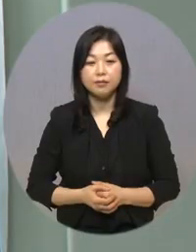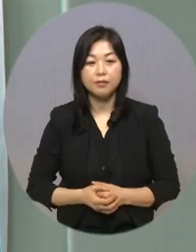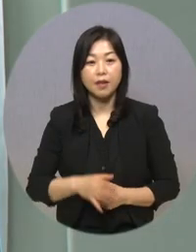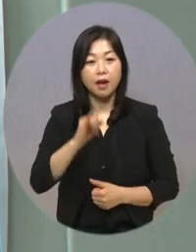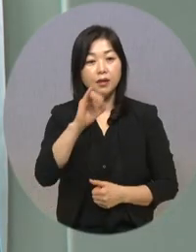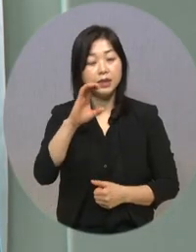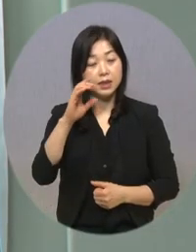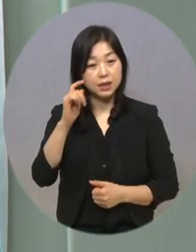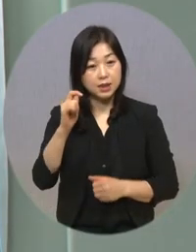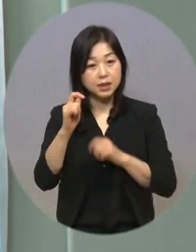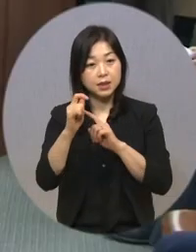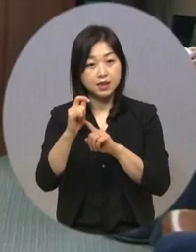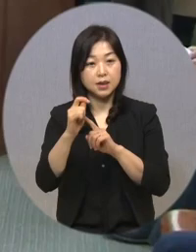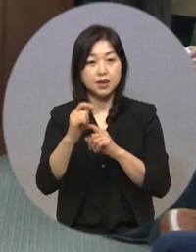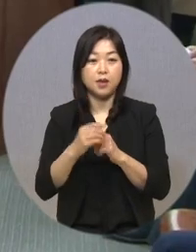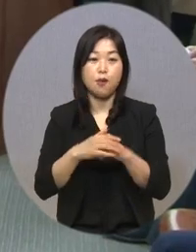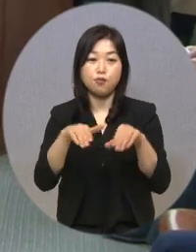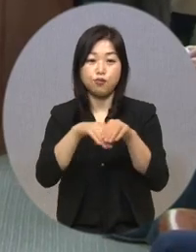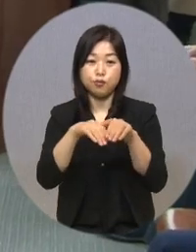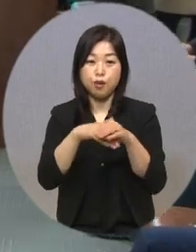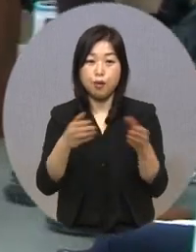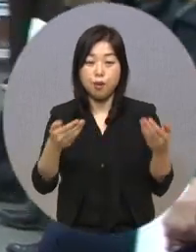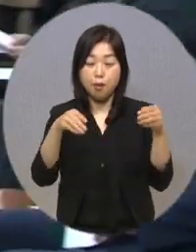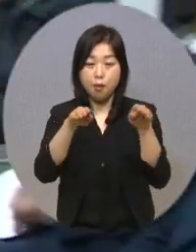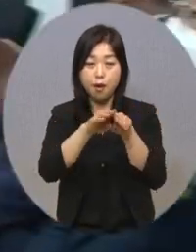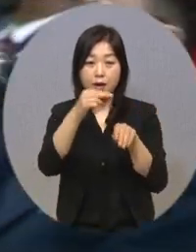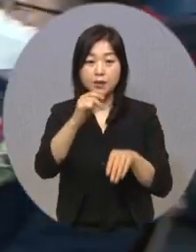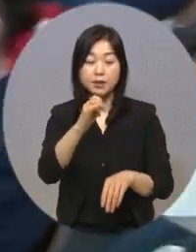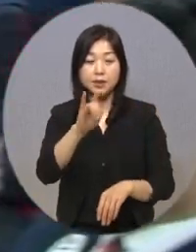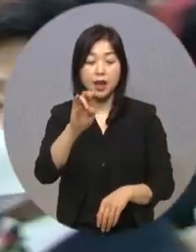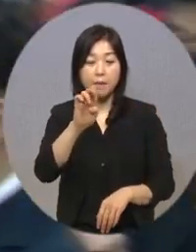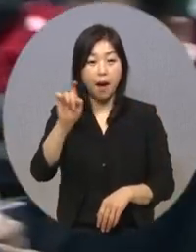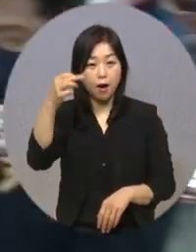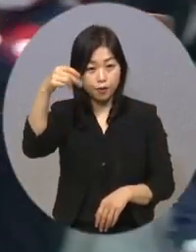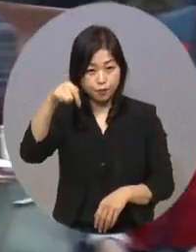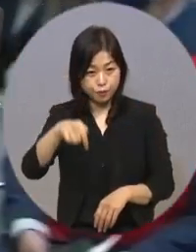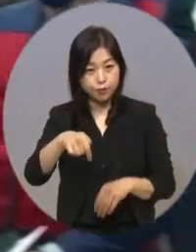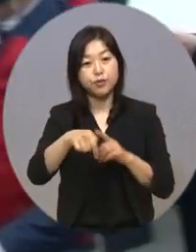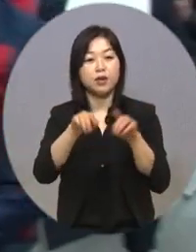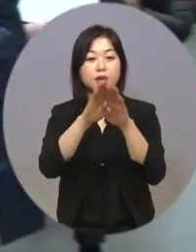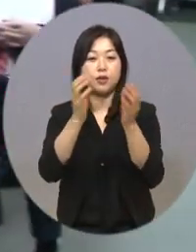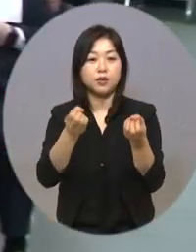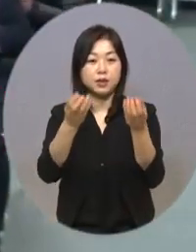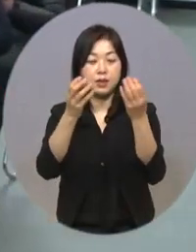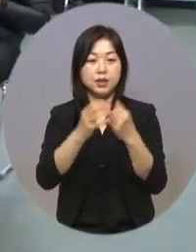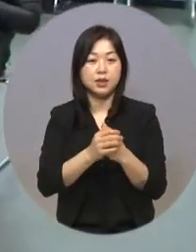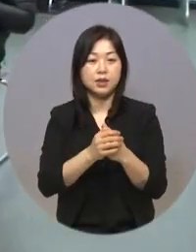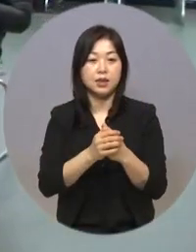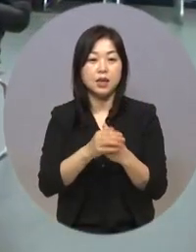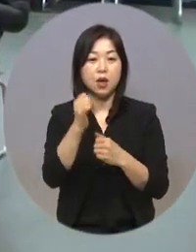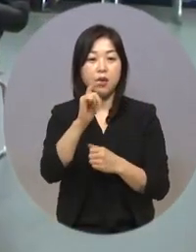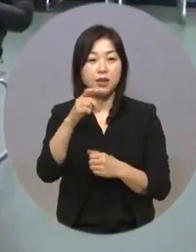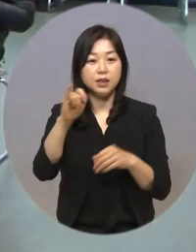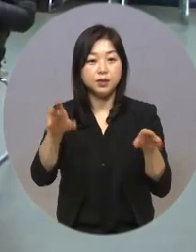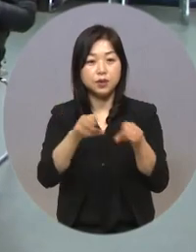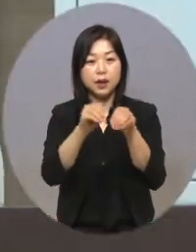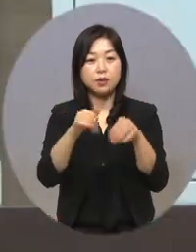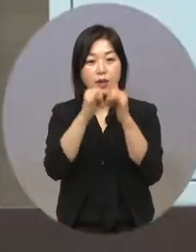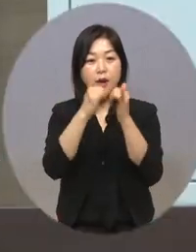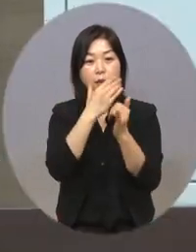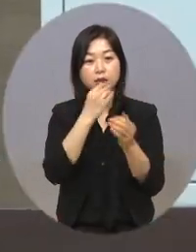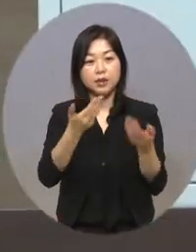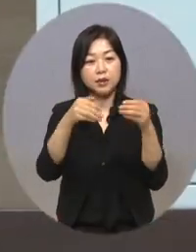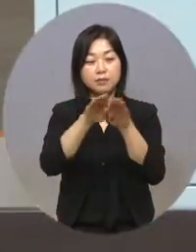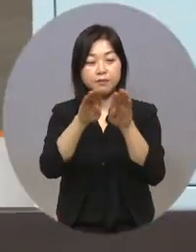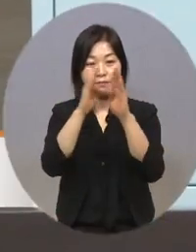ICT 복합 문화공간 등대마루 조성 사업 개소식이 지난 7일 부산 영도구 와치종합사회복지관에서 열렸습니다.